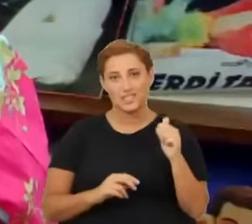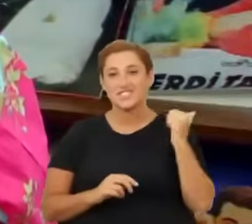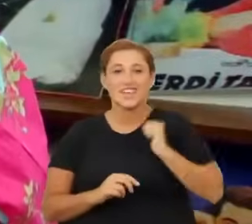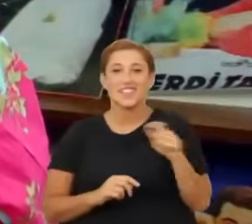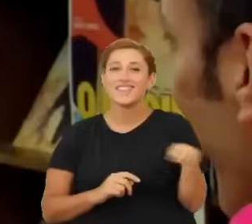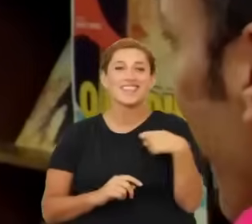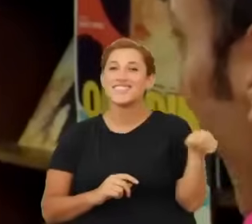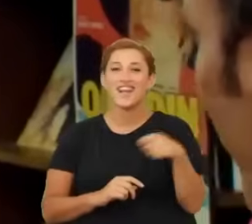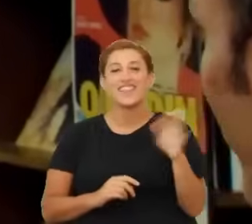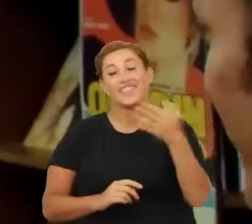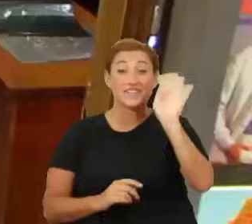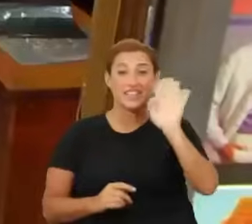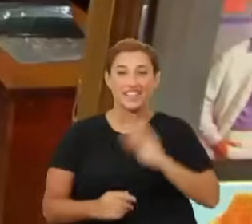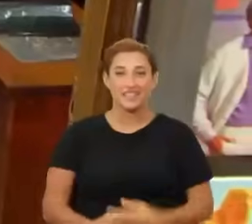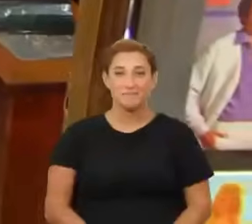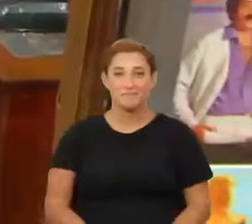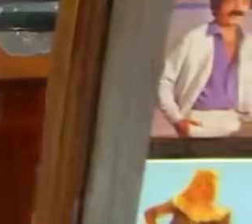niye salladın? Hadi hoşçakal.